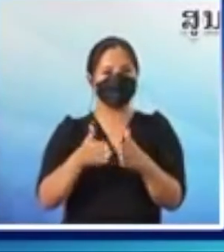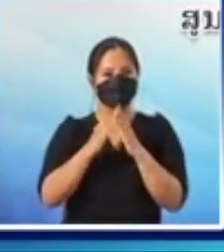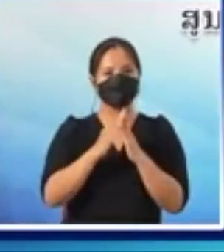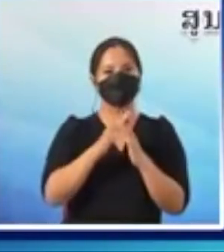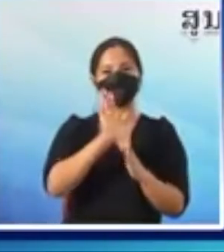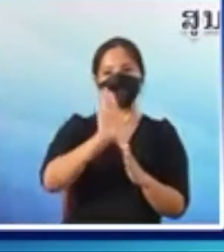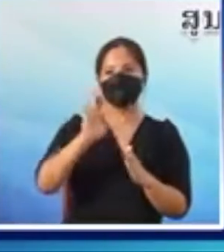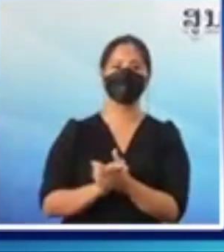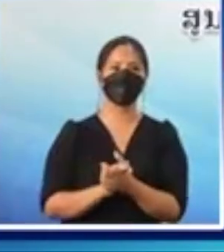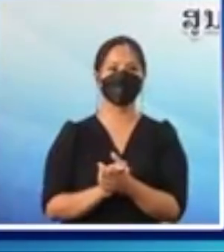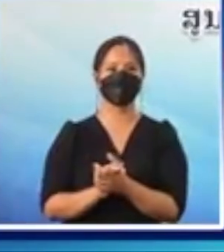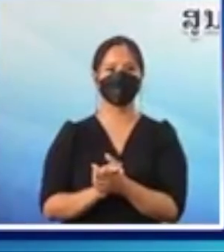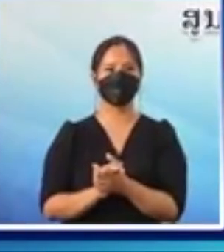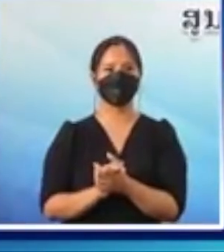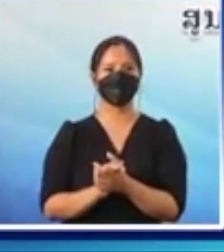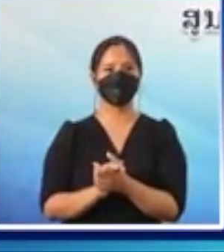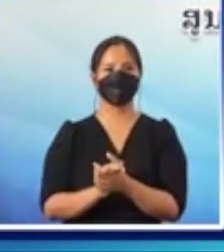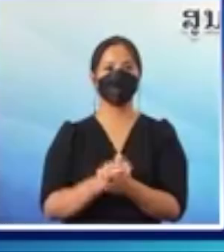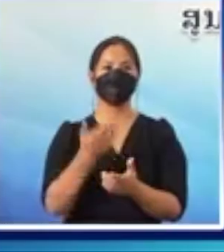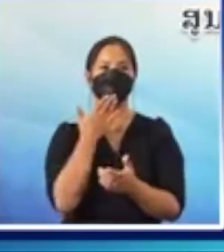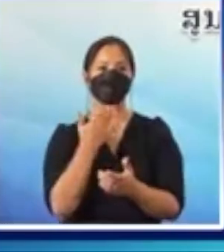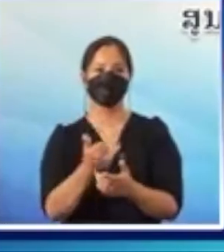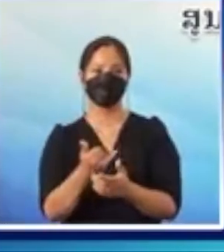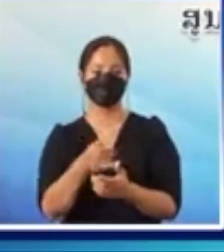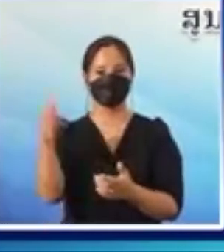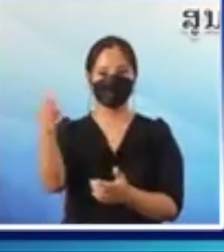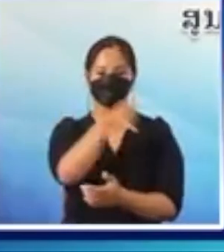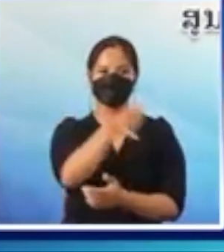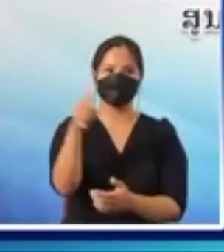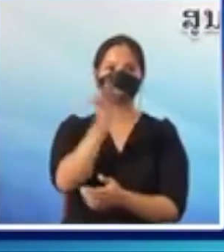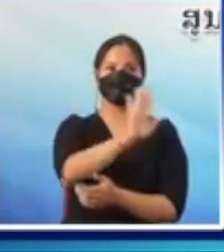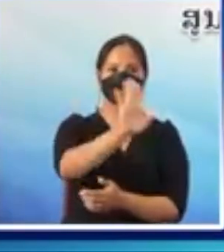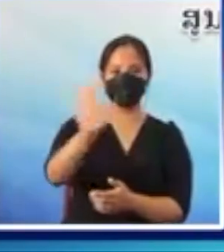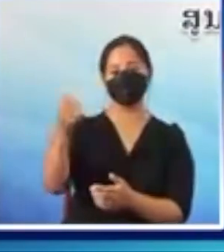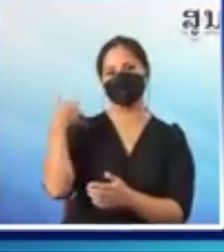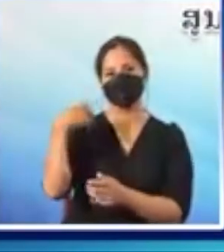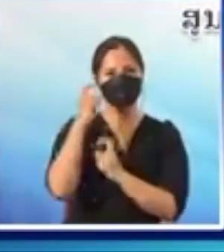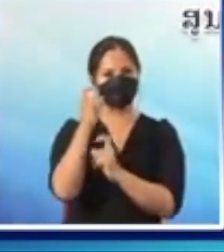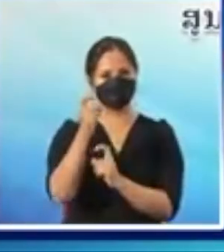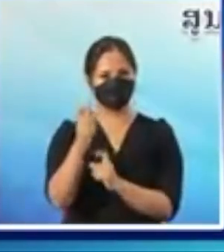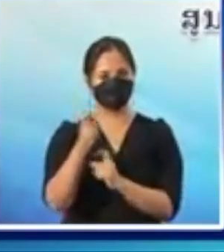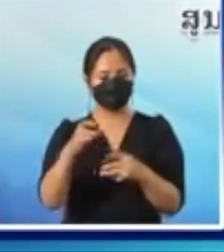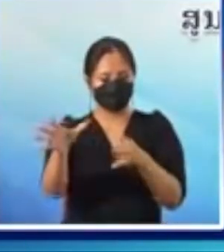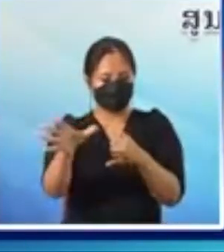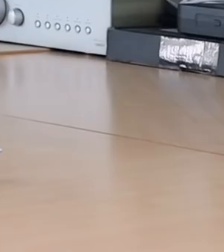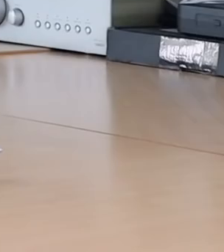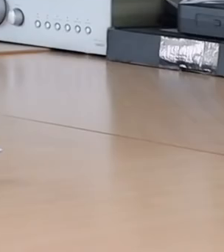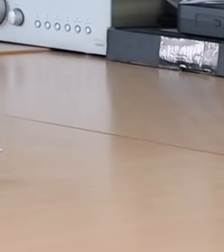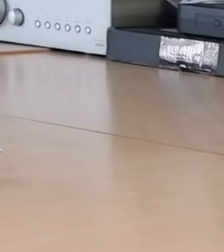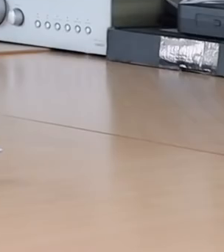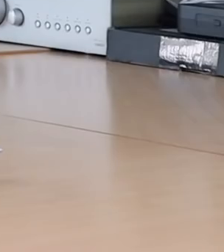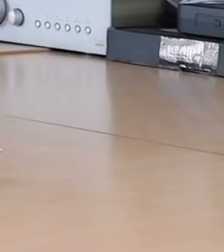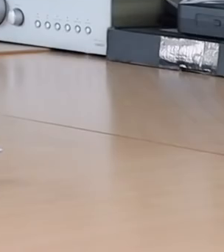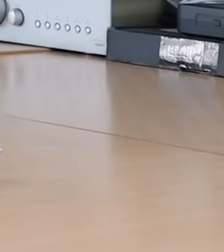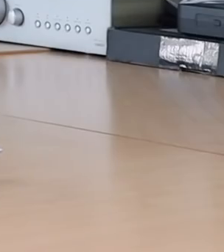ยู่ประเทศเกี่ยวของนั้นเนื่องจากว่าการเคลื่อนย้ายของทานมันก็จะมีความเสี่ยงที่จะติดจากบ่อนที่ตั้งของทาน ส